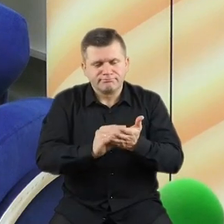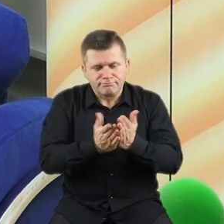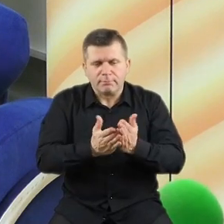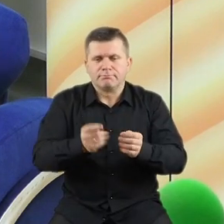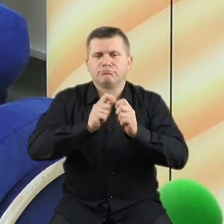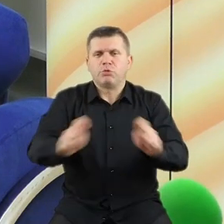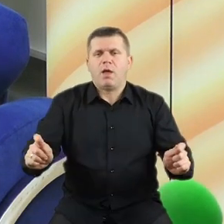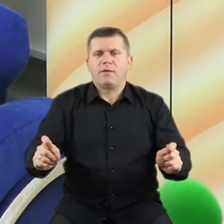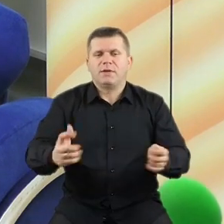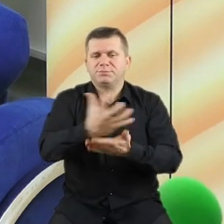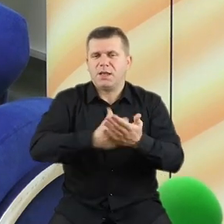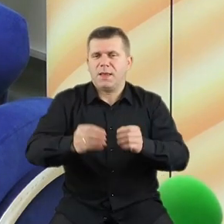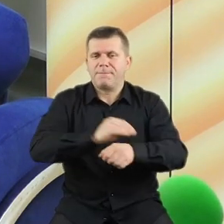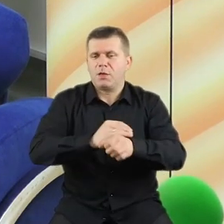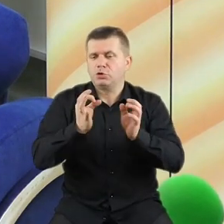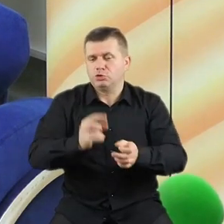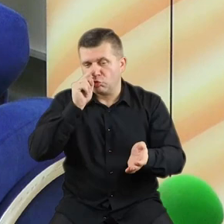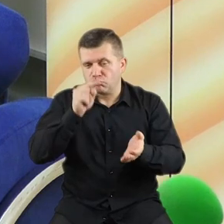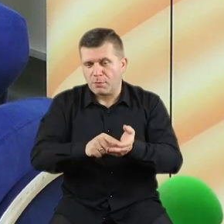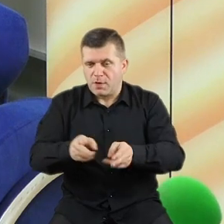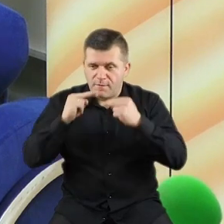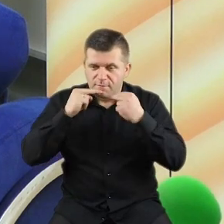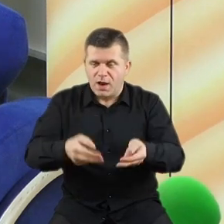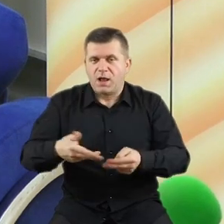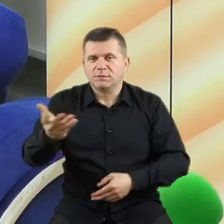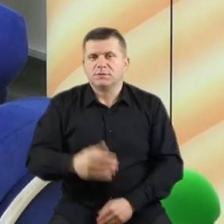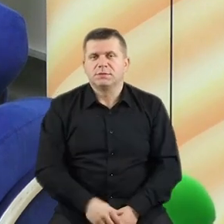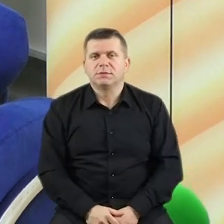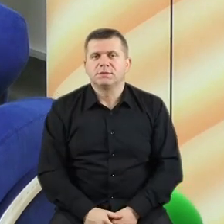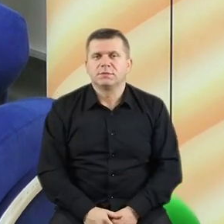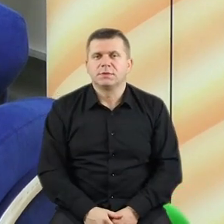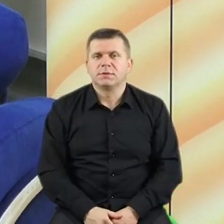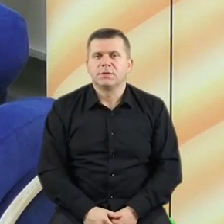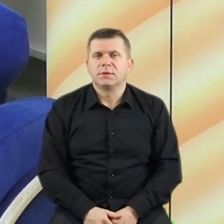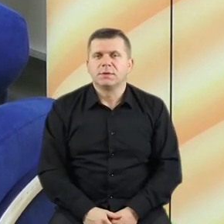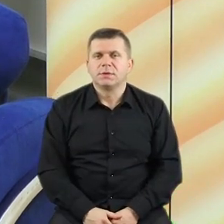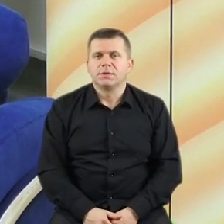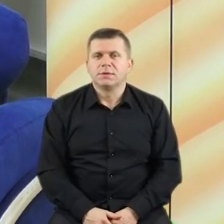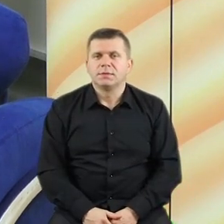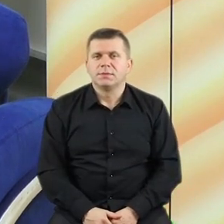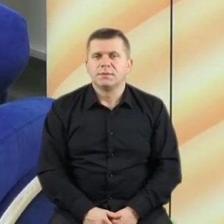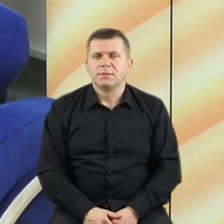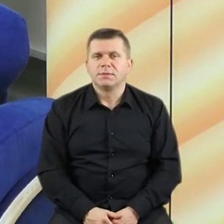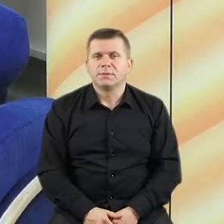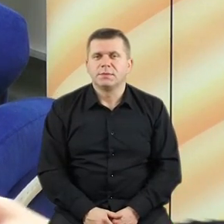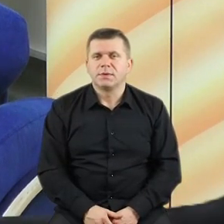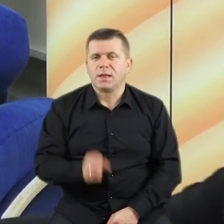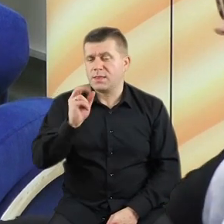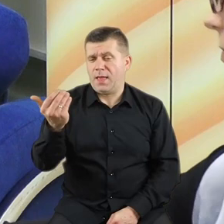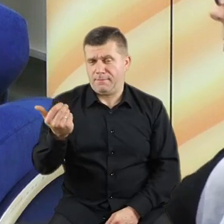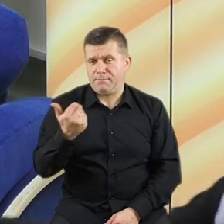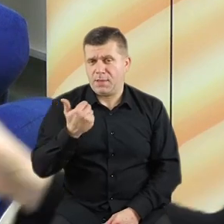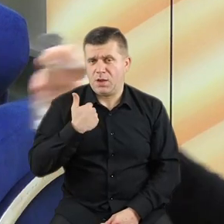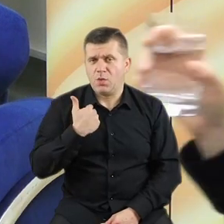przerwało zbieranie materiału i dzisiaj dopiero się jakby z tego wygrzebują, ale to tak